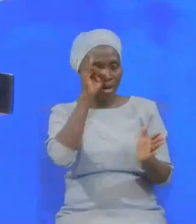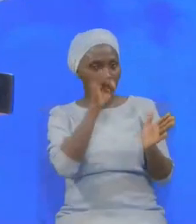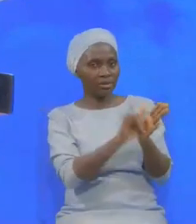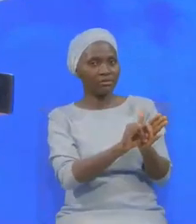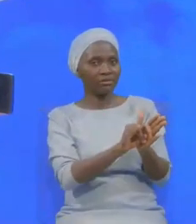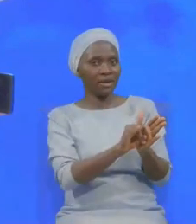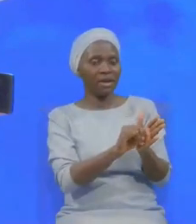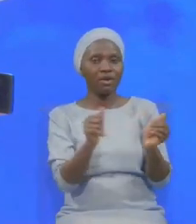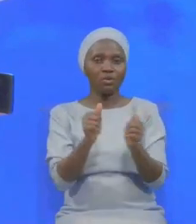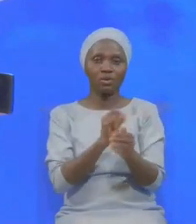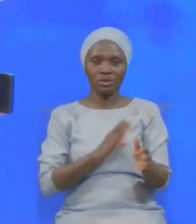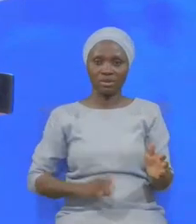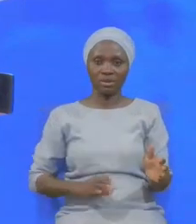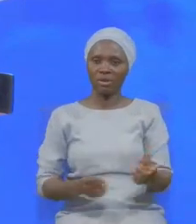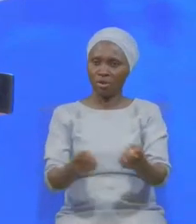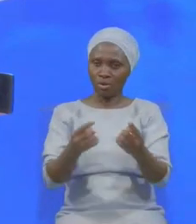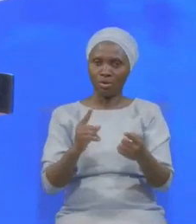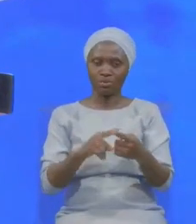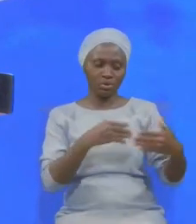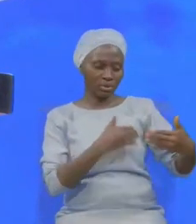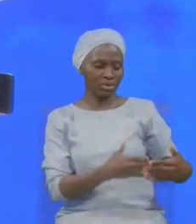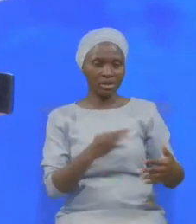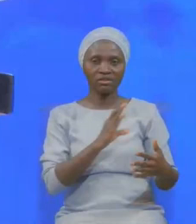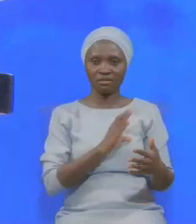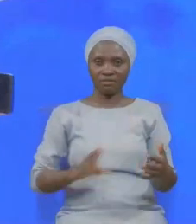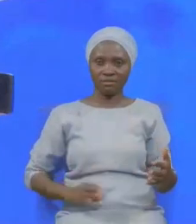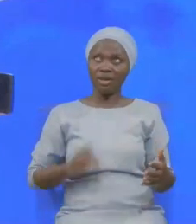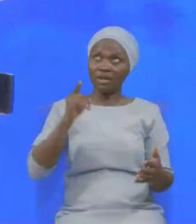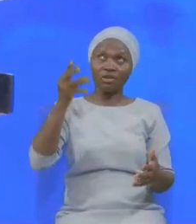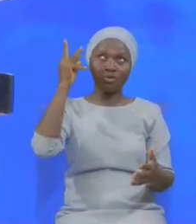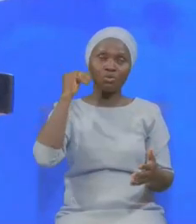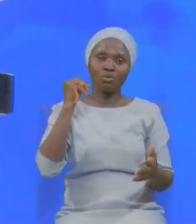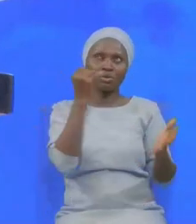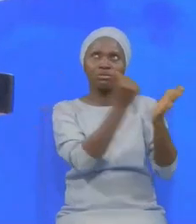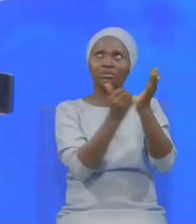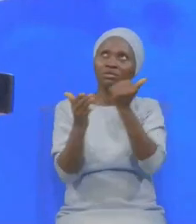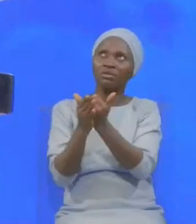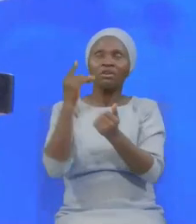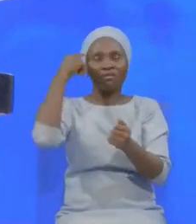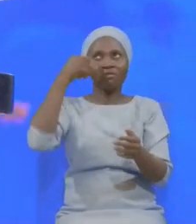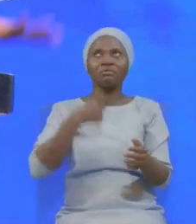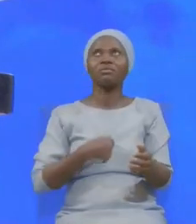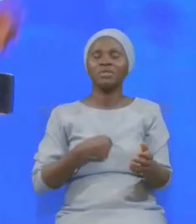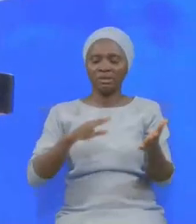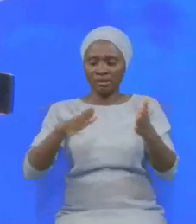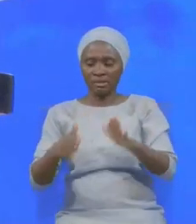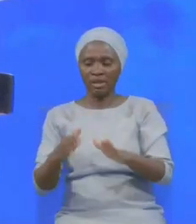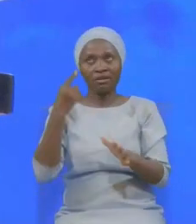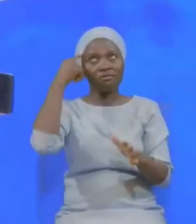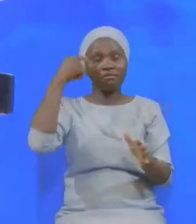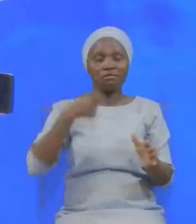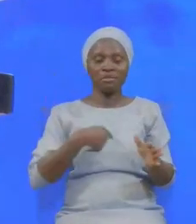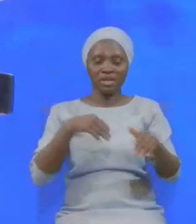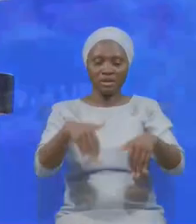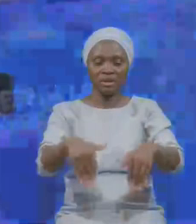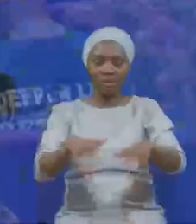Christ. Venez à côté de Christ. Il était crucifié pour moi. Il est mort pour moi. Il est enseveli pour